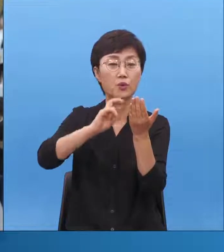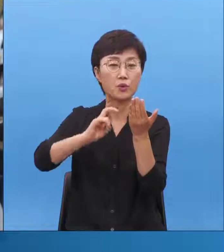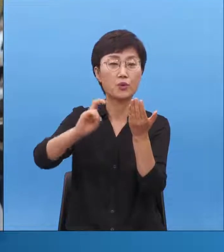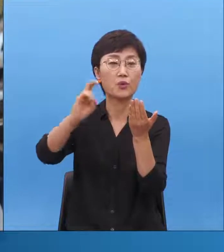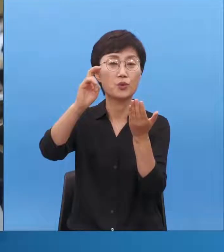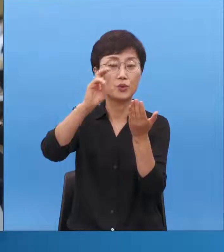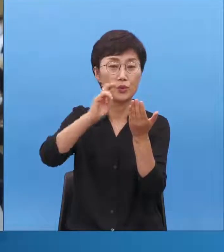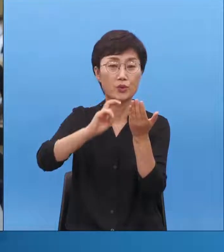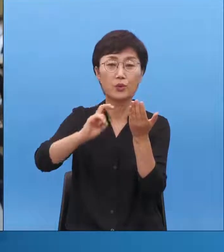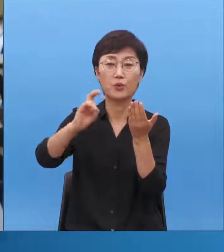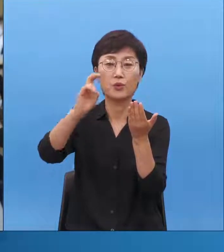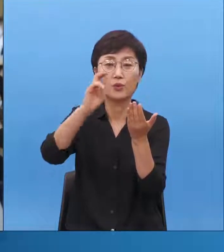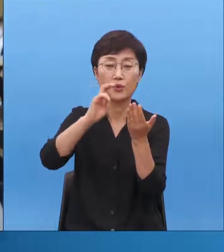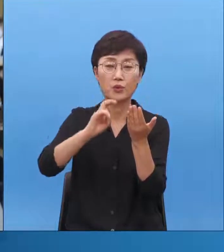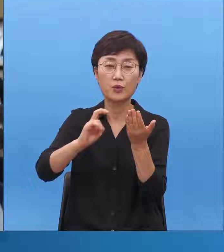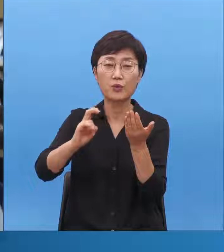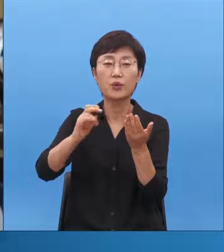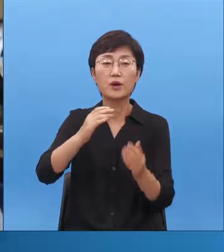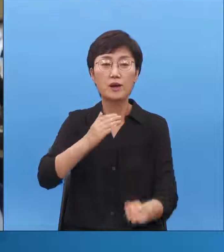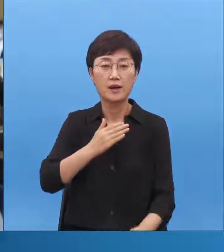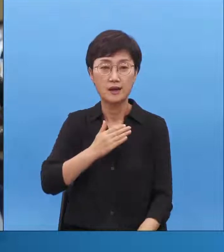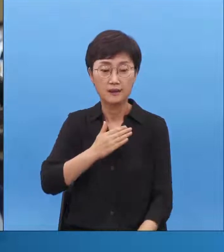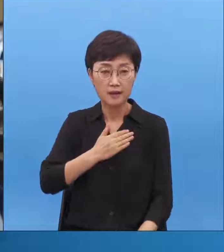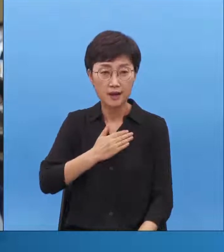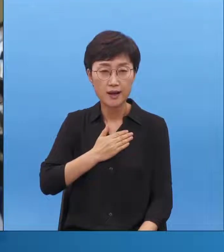이것이 나의